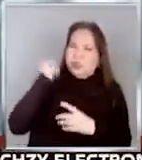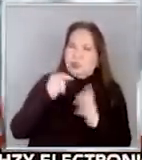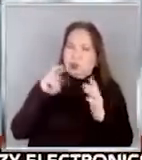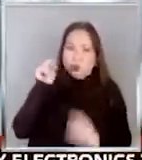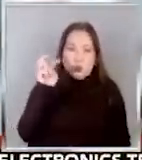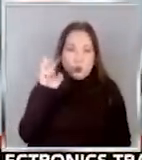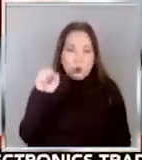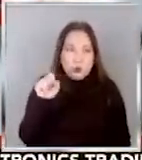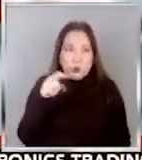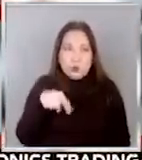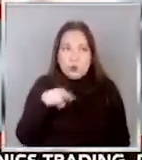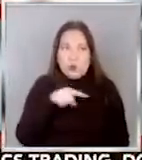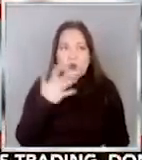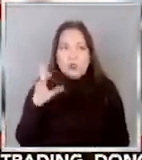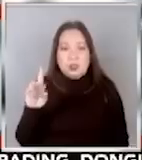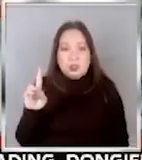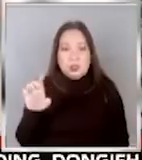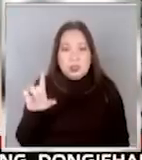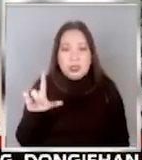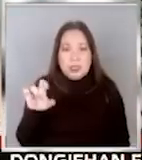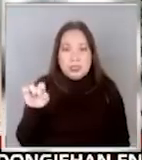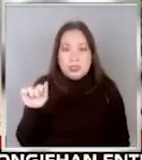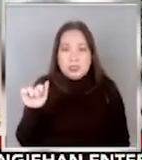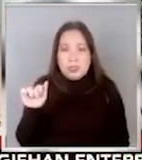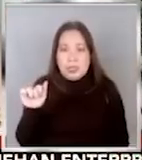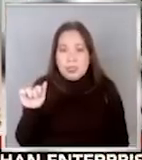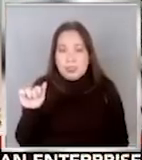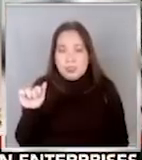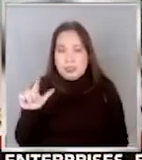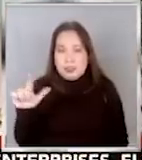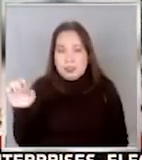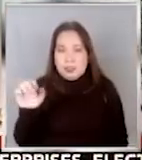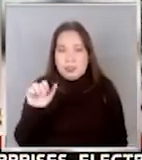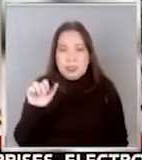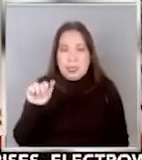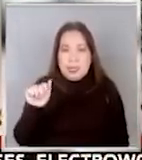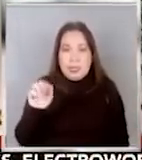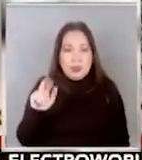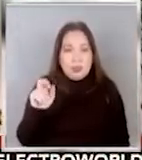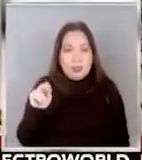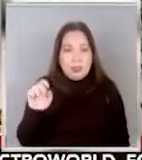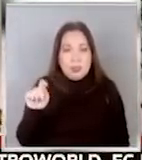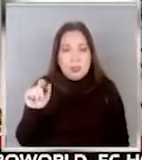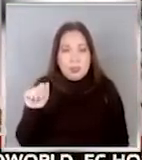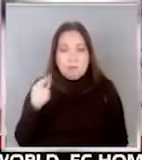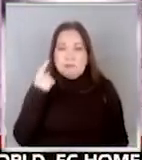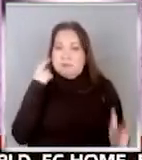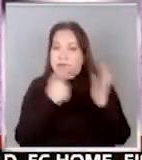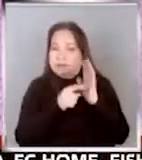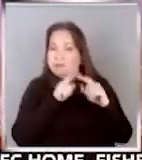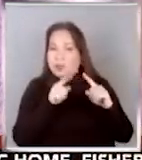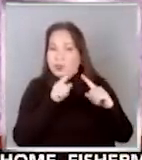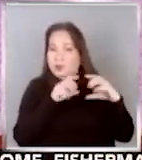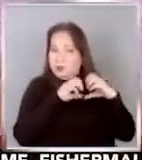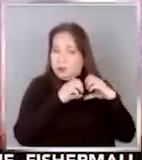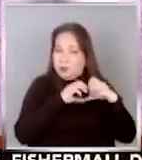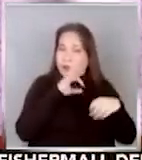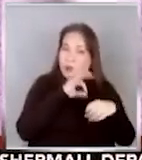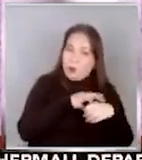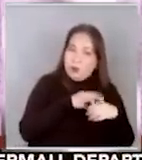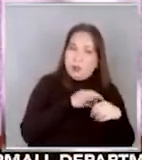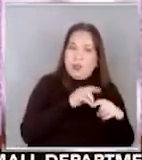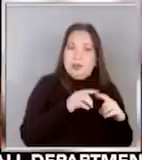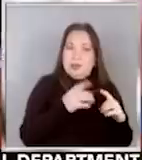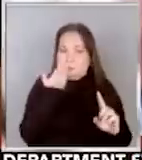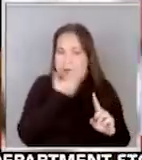De La Salle Araneta University kahapon. Kinalala rin ang iba pang Kapuso programs and personalities. Ang Kapuso Mo, Jessica